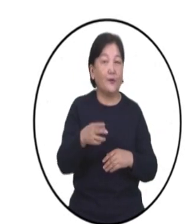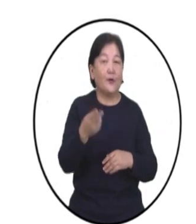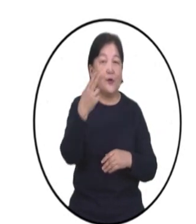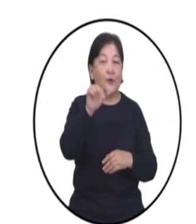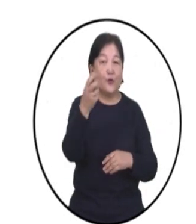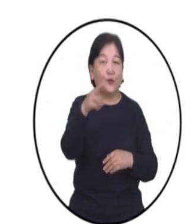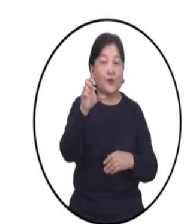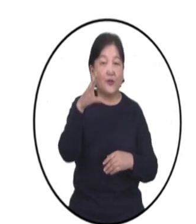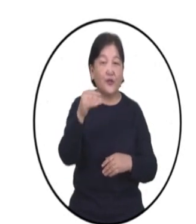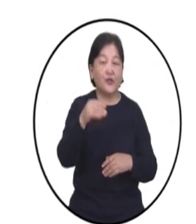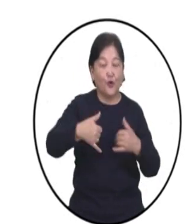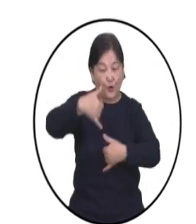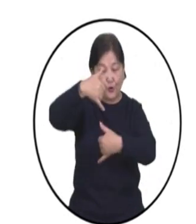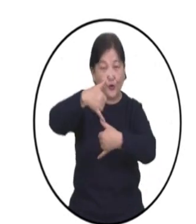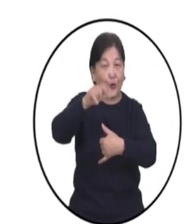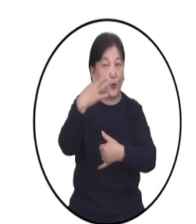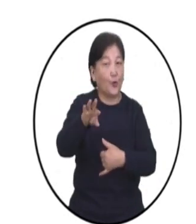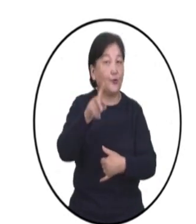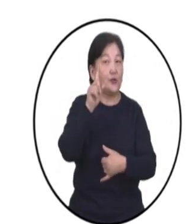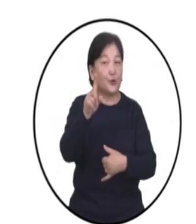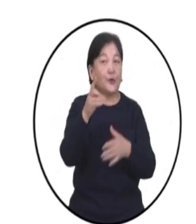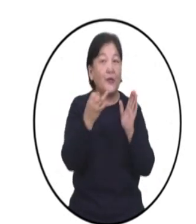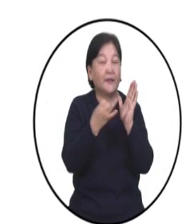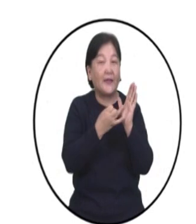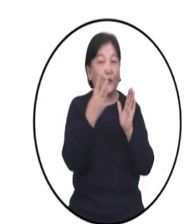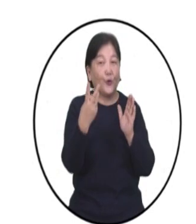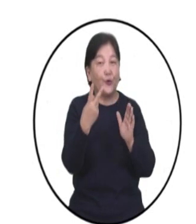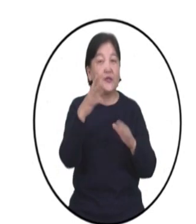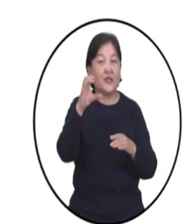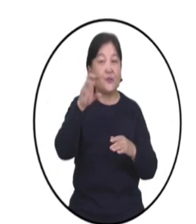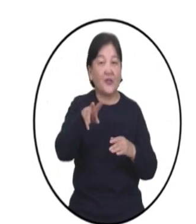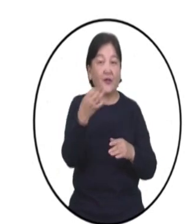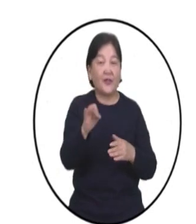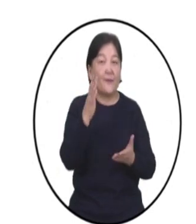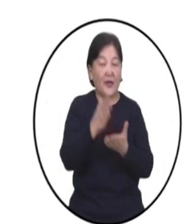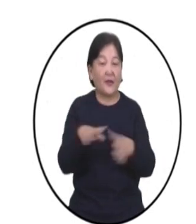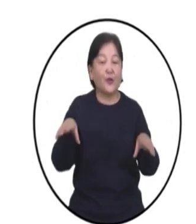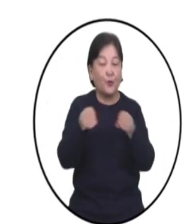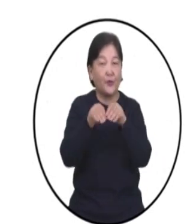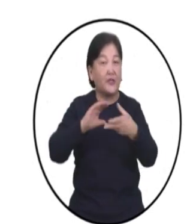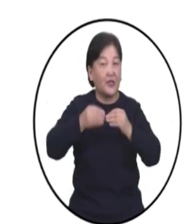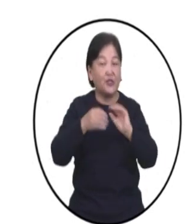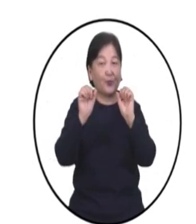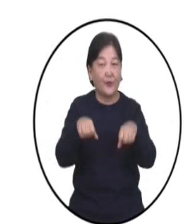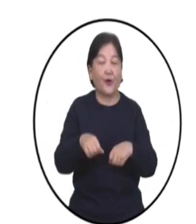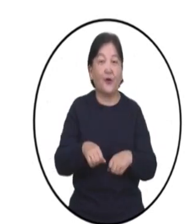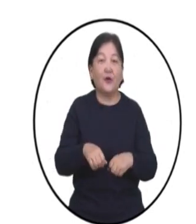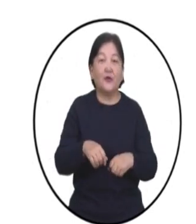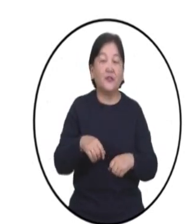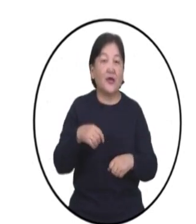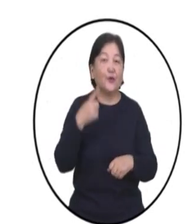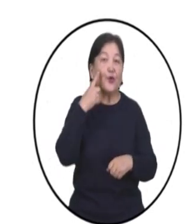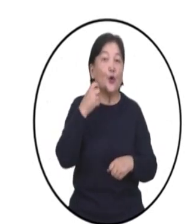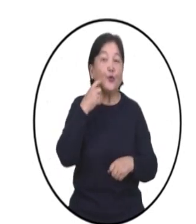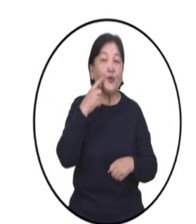өндөртэй хүүхэд бол 172 см орчим байна гэсэн дүгнэлт хийж болж байна. За, охтын мэдээлэл яг